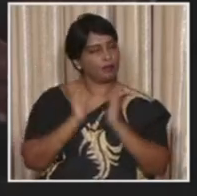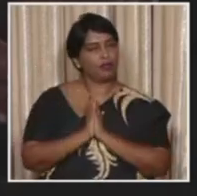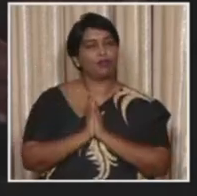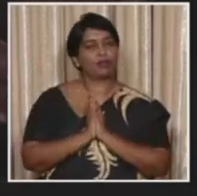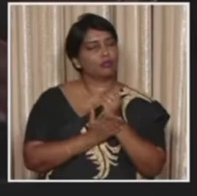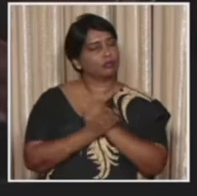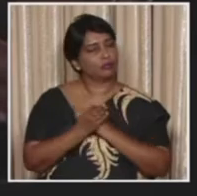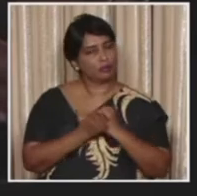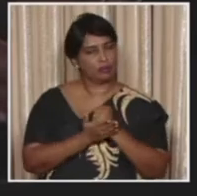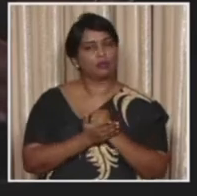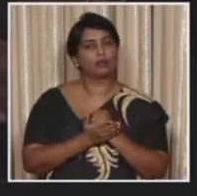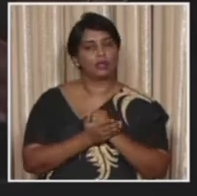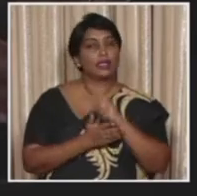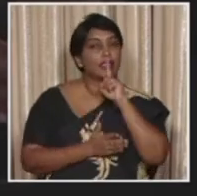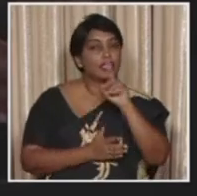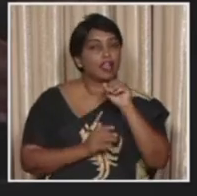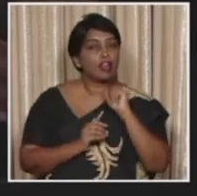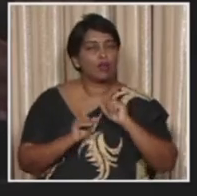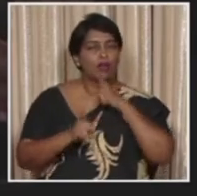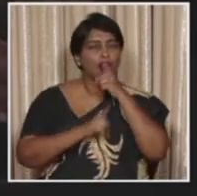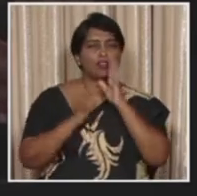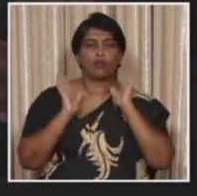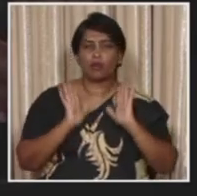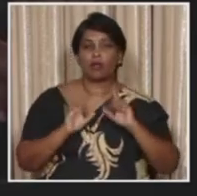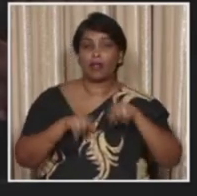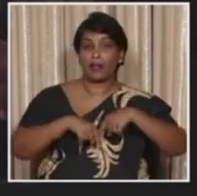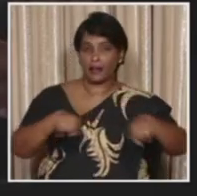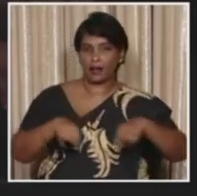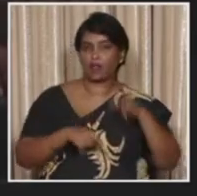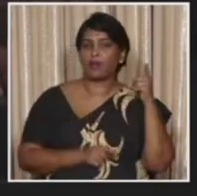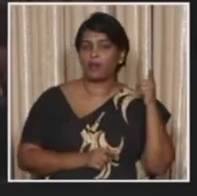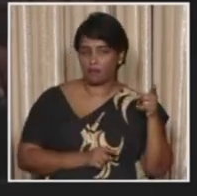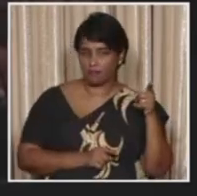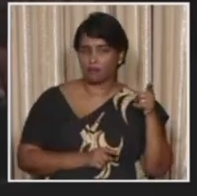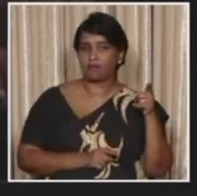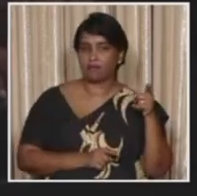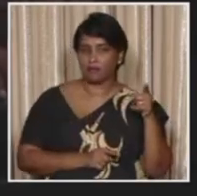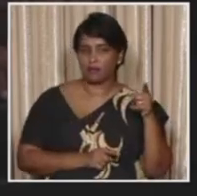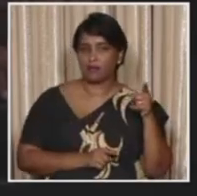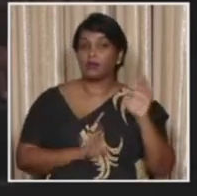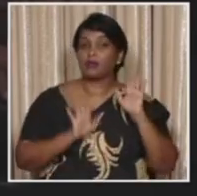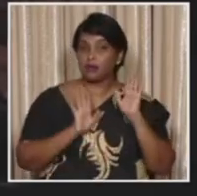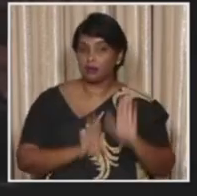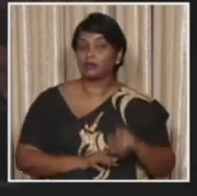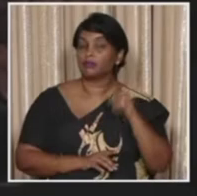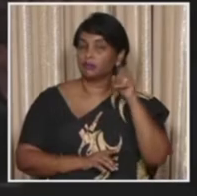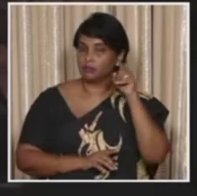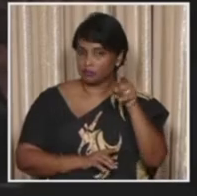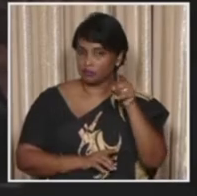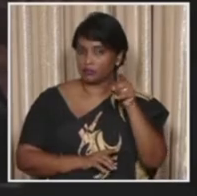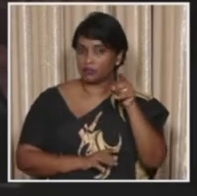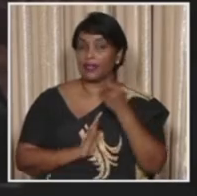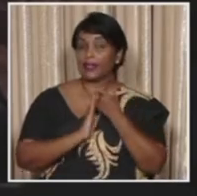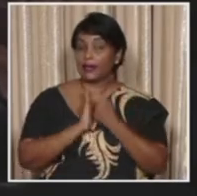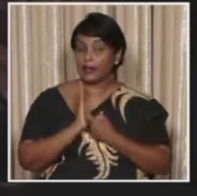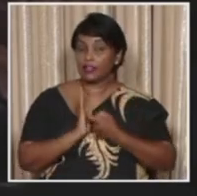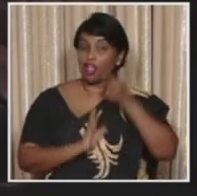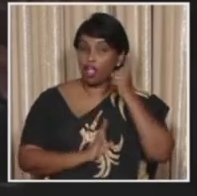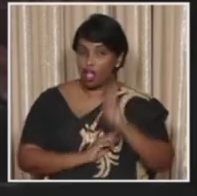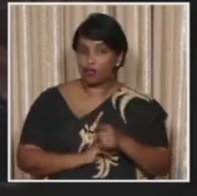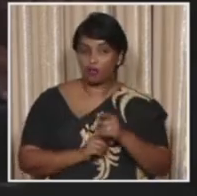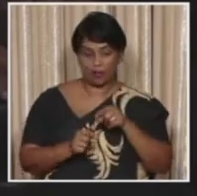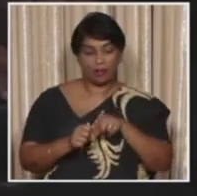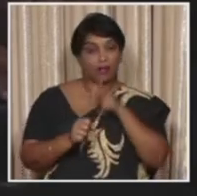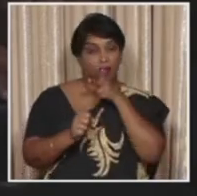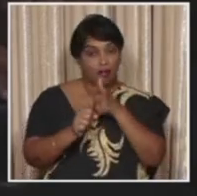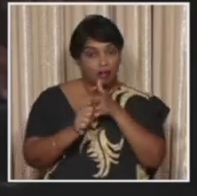udah, kian ni mana kata agaran mana kini kerja record orang kerja kita anak itu, hebat ibu tu mah. Niti anu kula awasalah jila tiada mic kekar kata